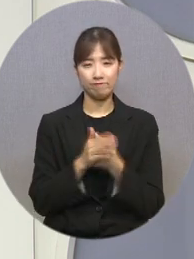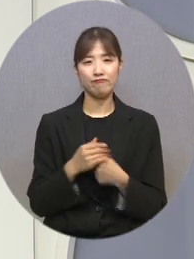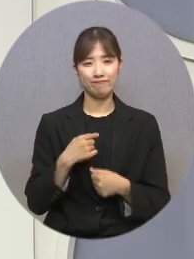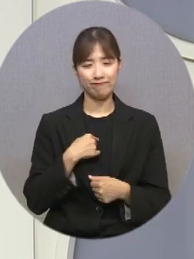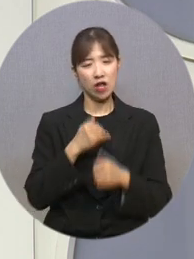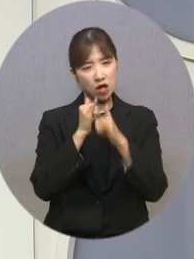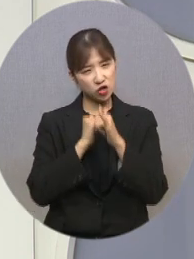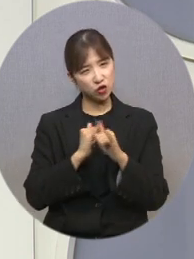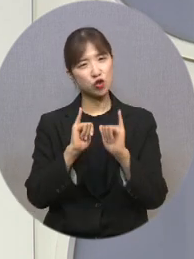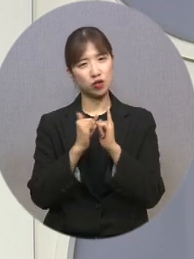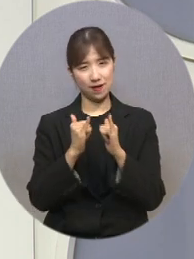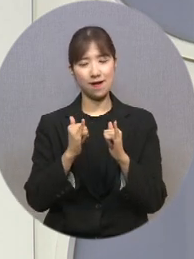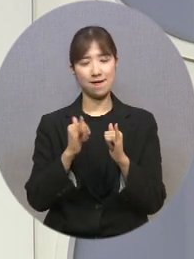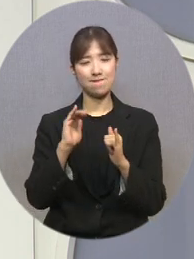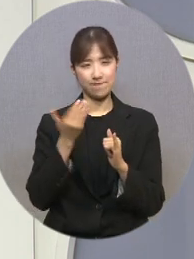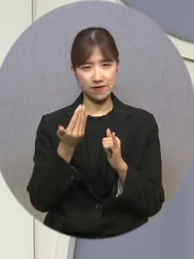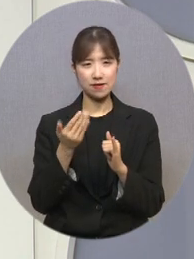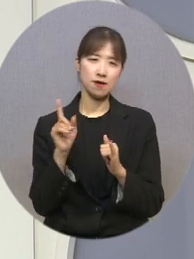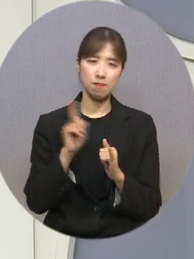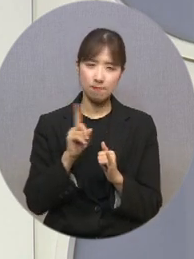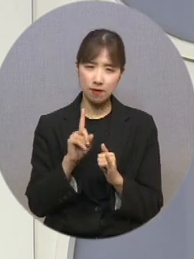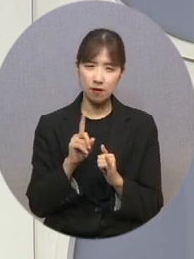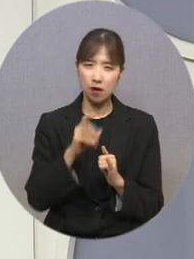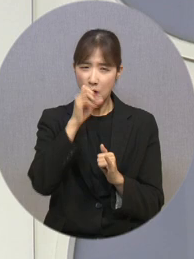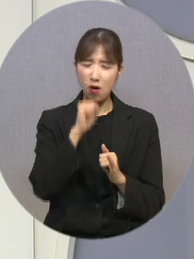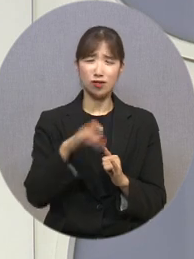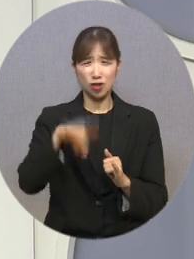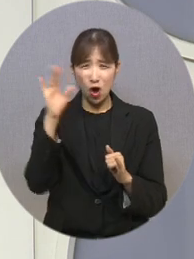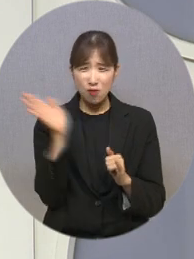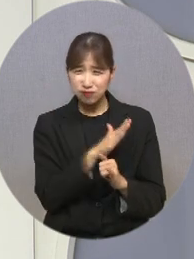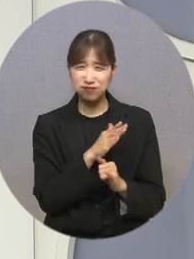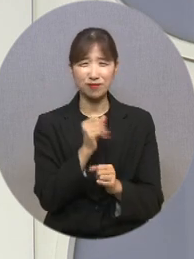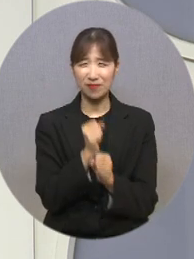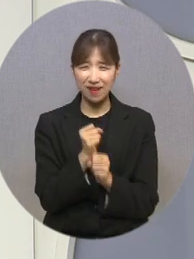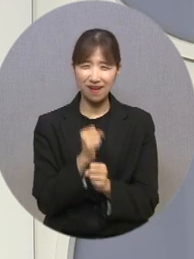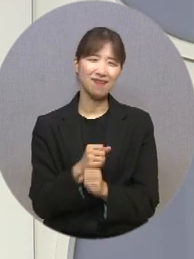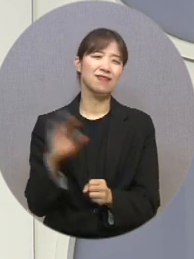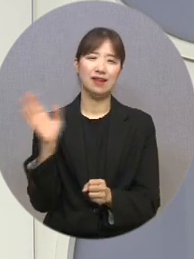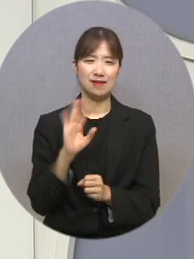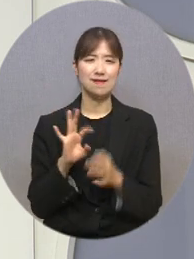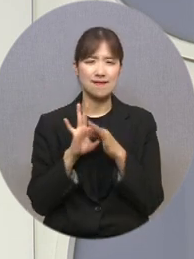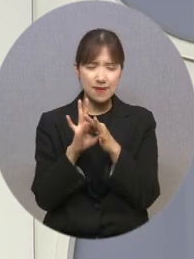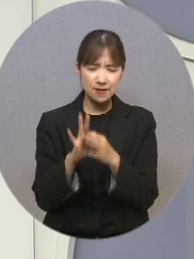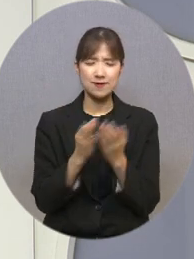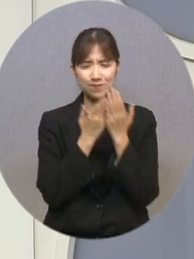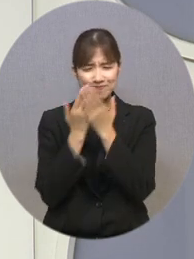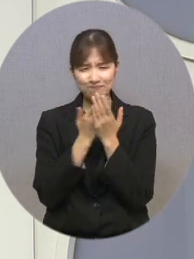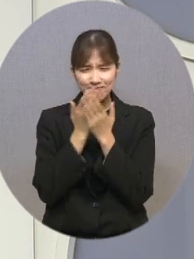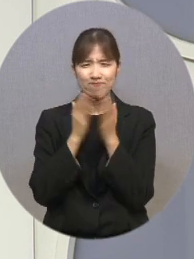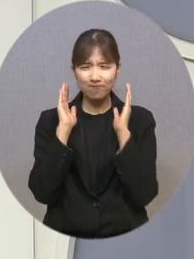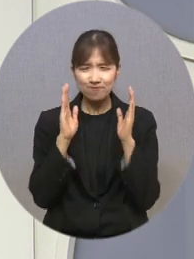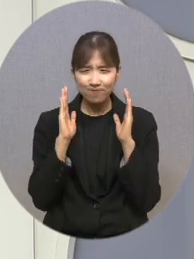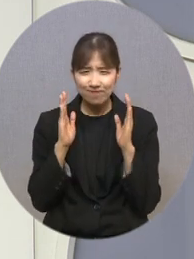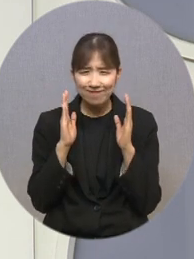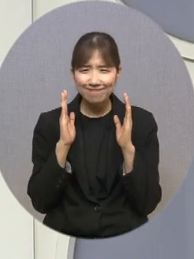되어야 되지 않겠습니까? 그렇지. 그럼 유능한 사람이 뭐 처음부터 타고나는 건 아니고 결국은 계속 끊임없이 공부를 해서 실력을 길러야 되는